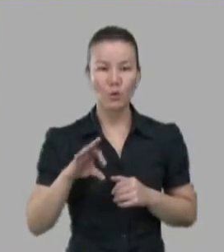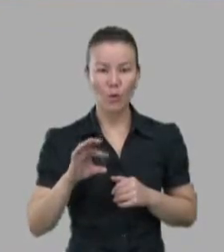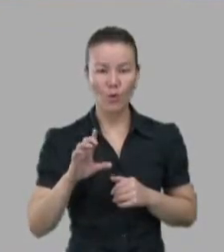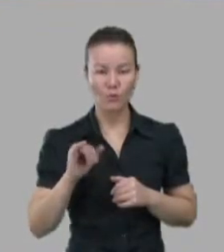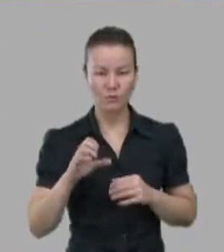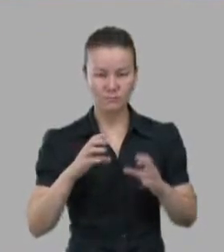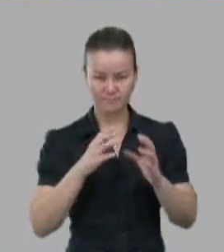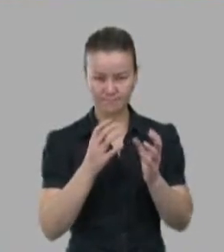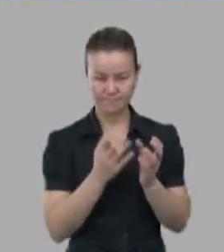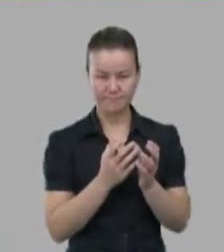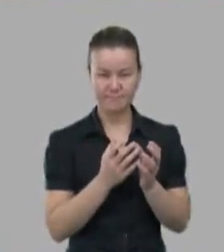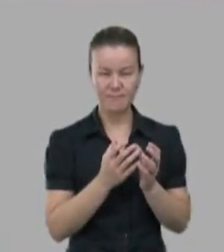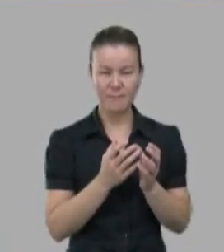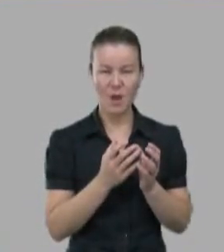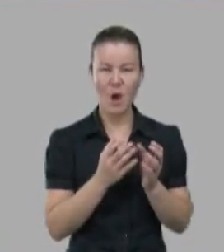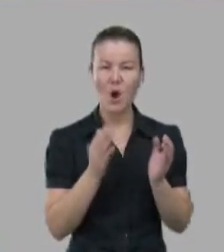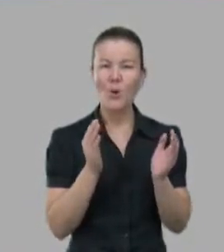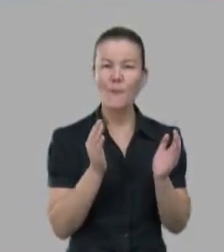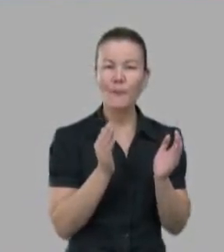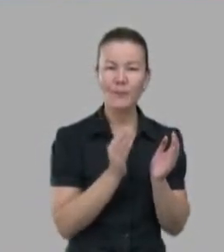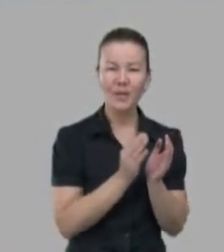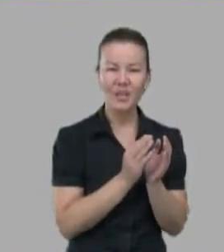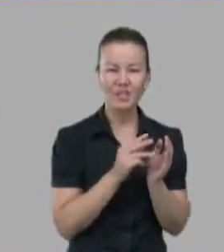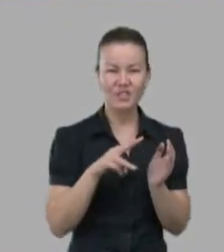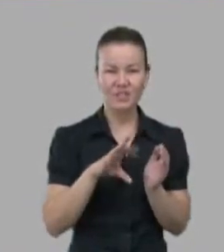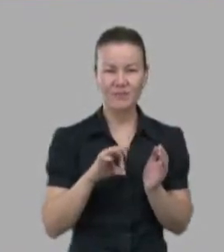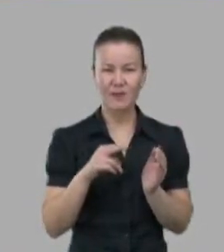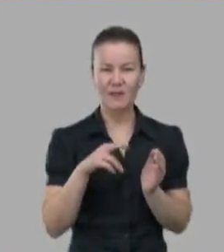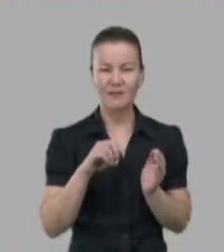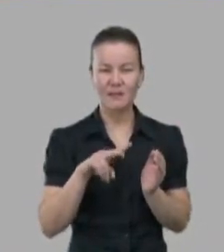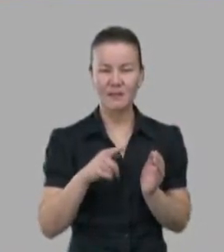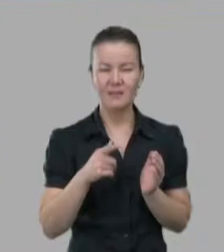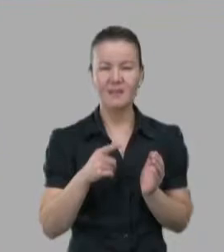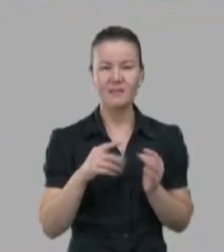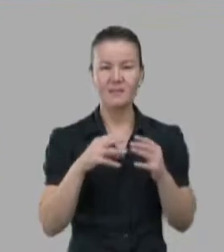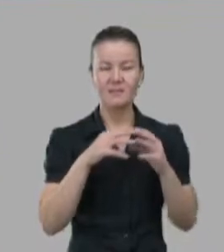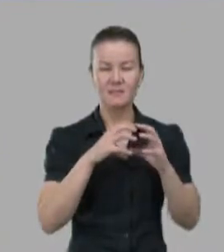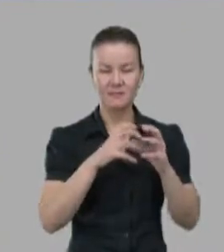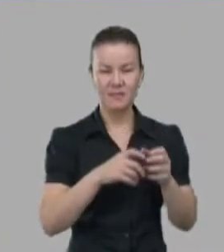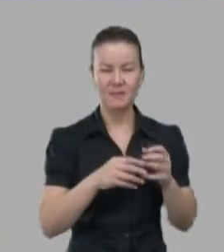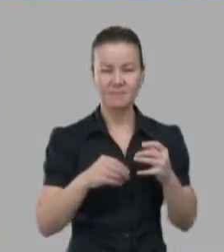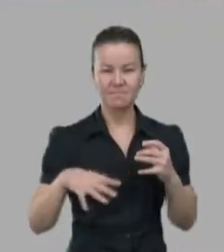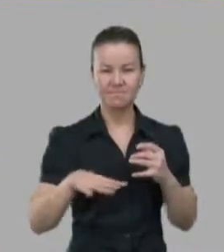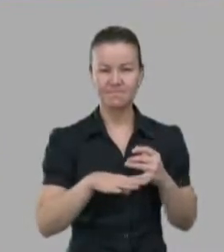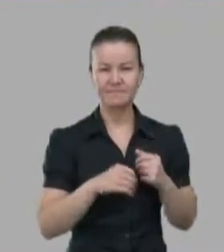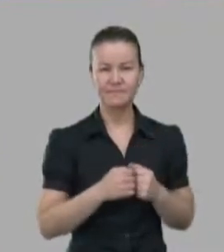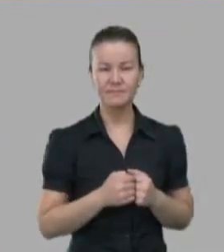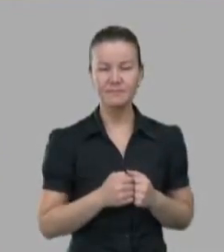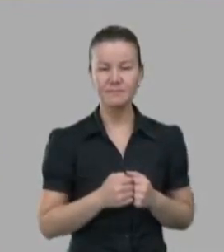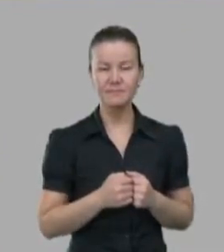Глобус – уменьшенная модель Земли.